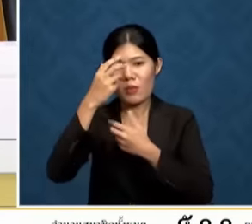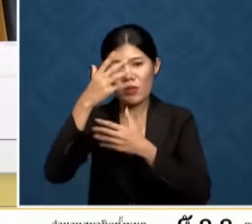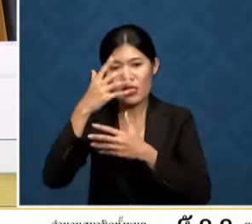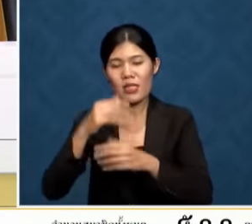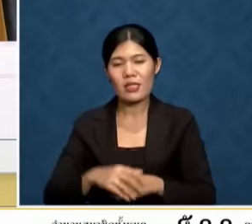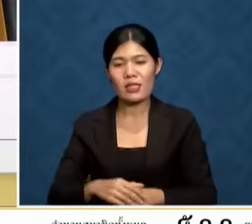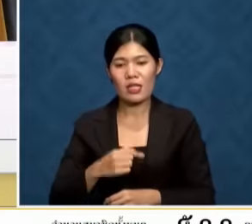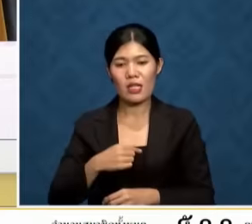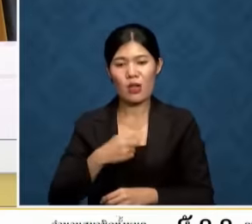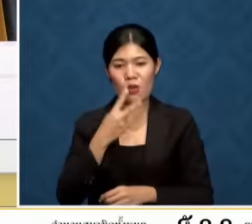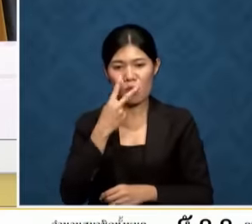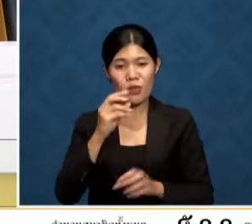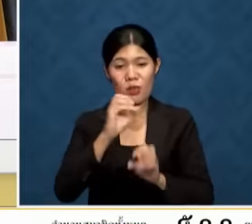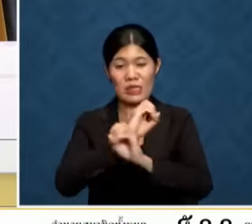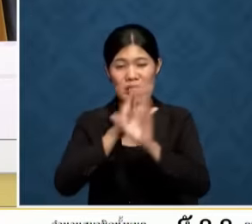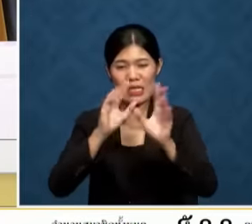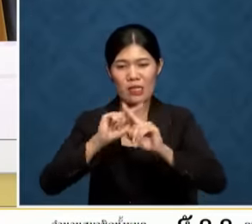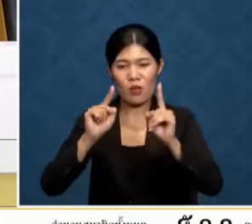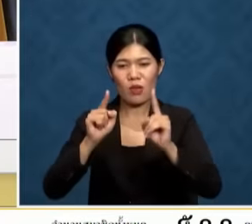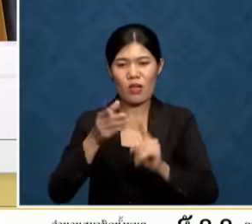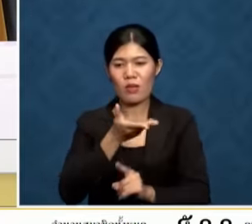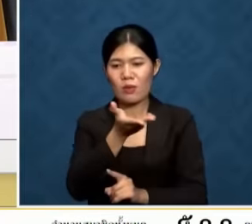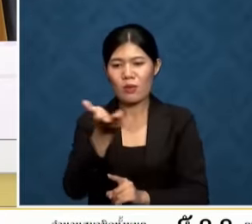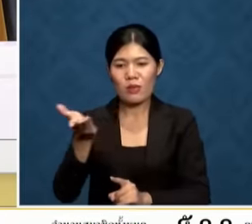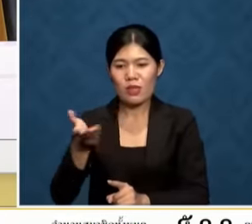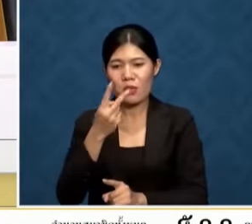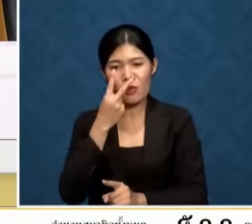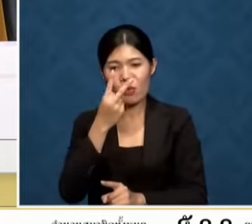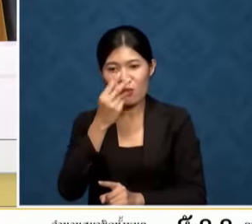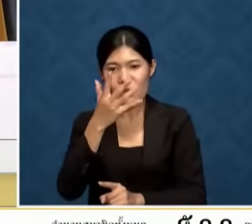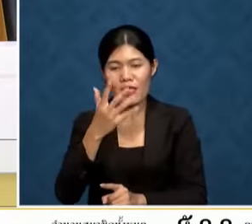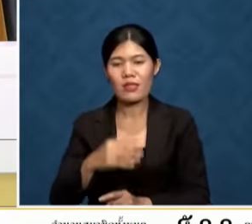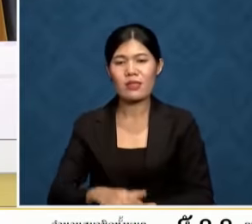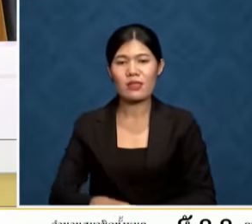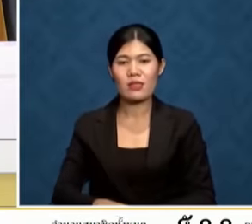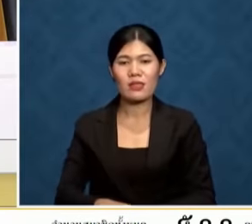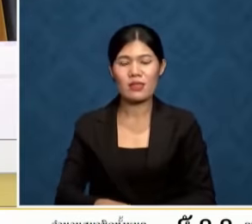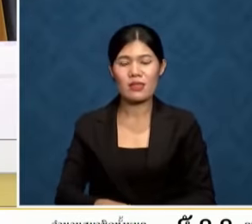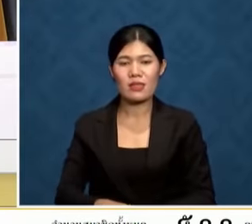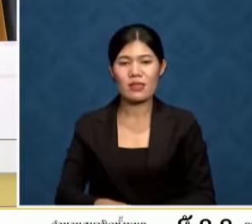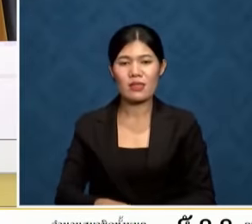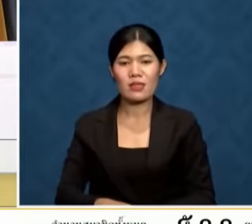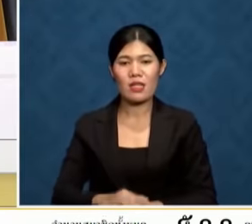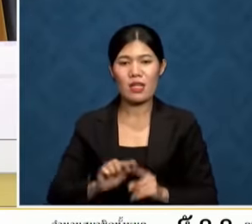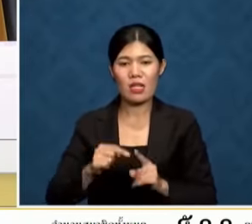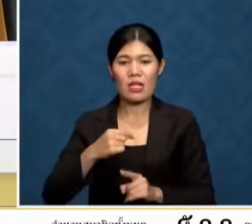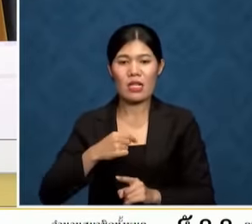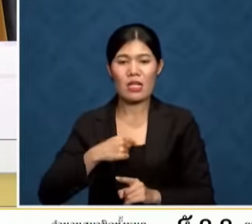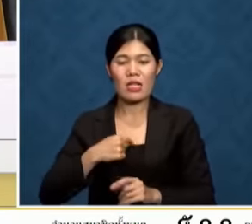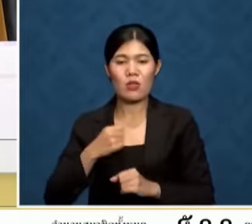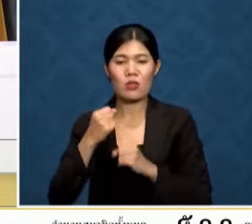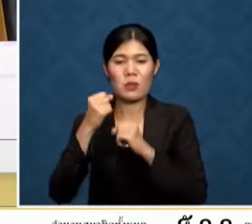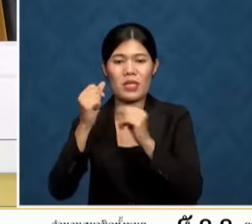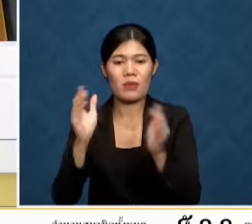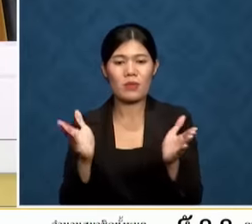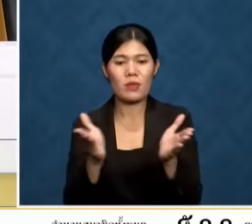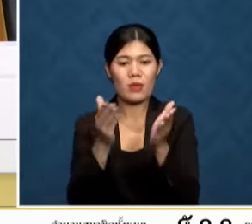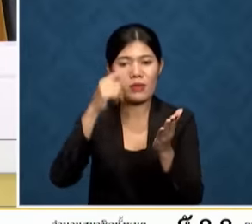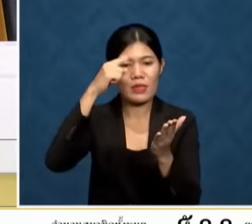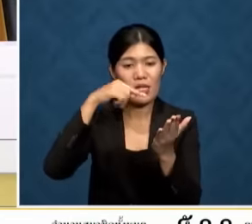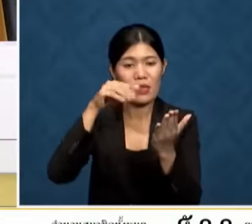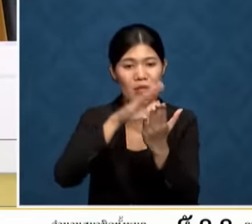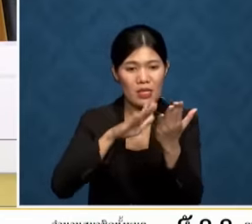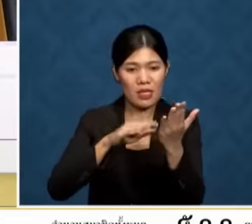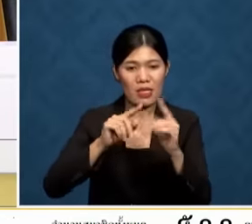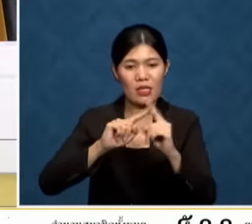ไม่เห็นและนั่นคือสิ่งที่เราพยายามจะอประเทศไทยแต่นั่นคือสิ่งที่ท่าน ignore